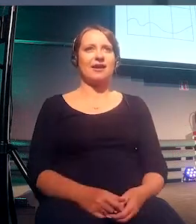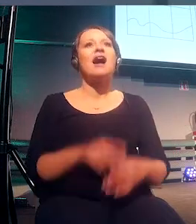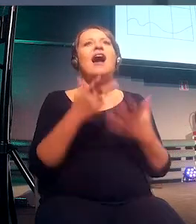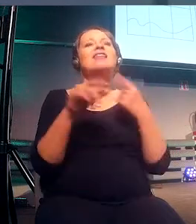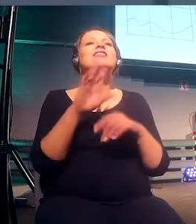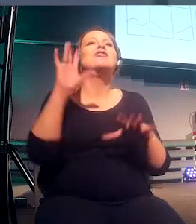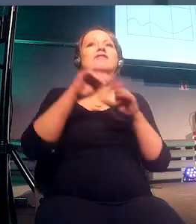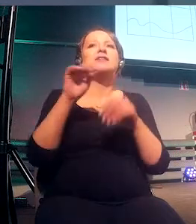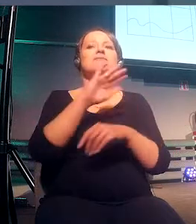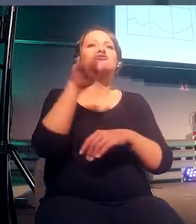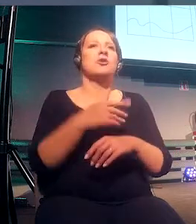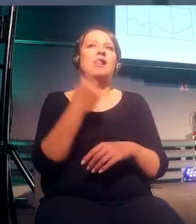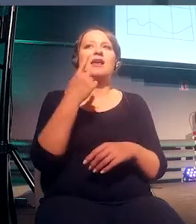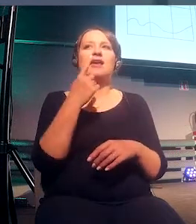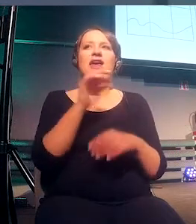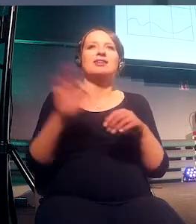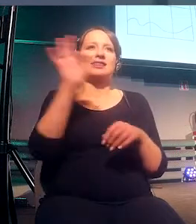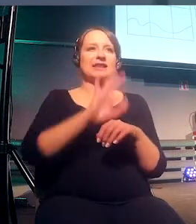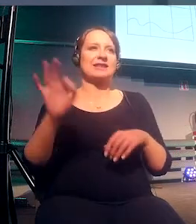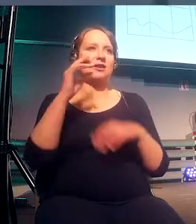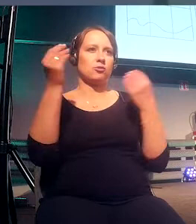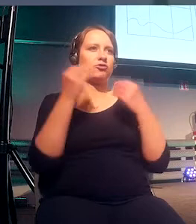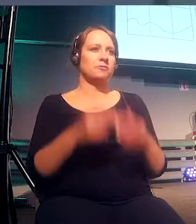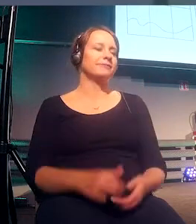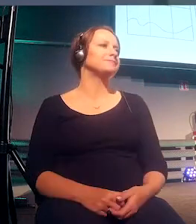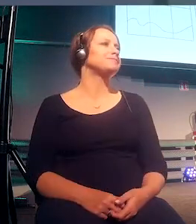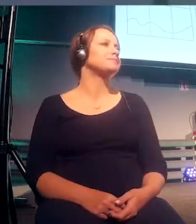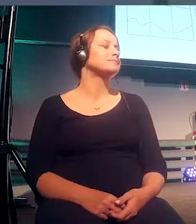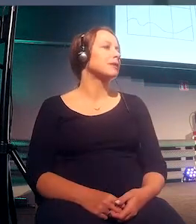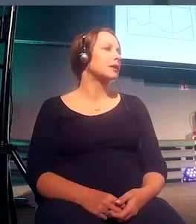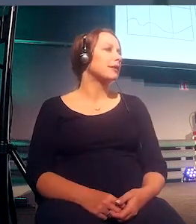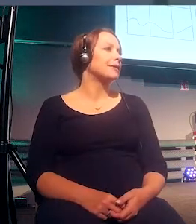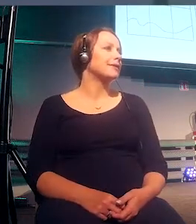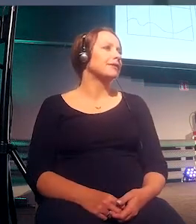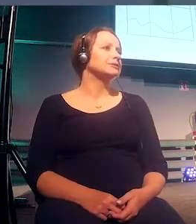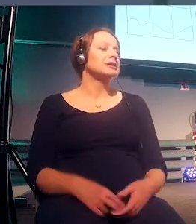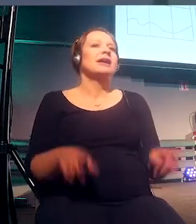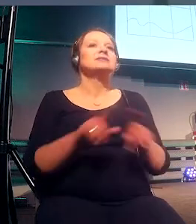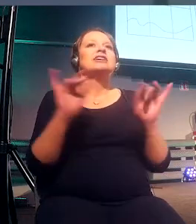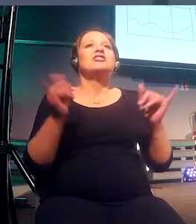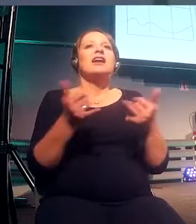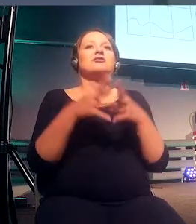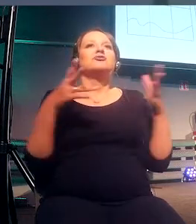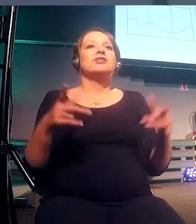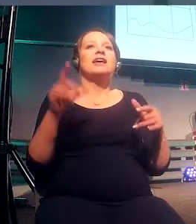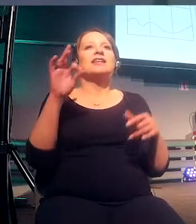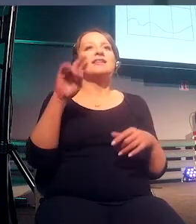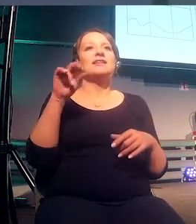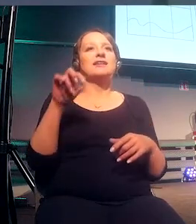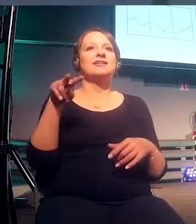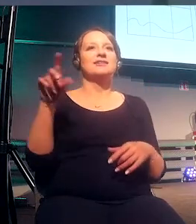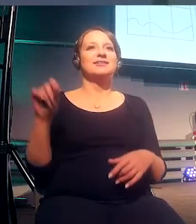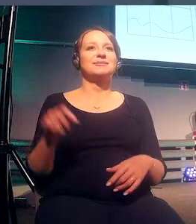szkole designu. I często też przynajmniej równie duże jak w startupie, przy czym też